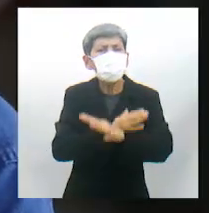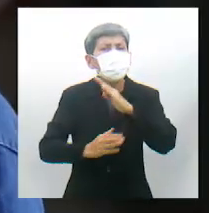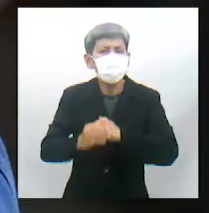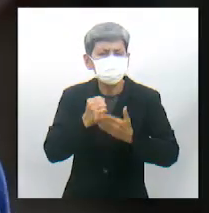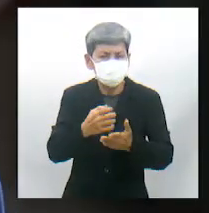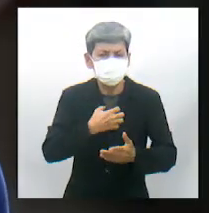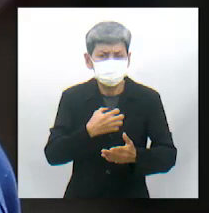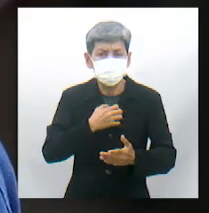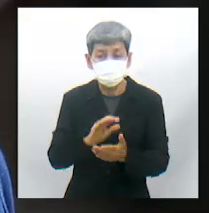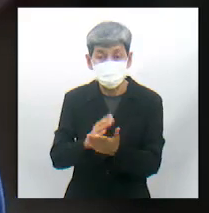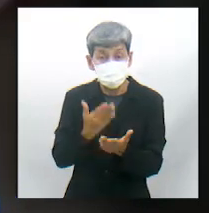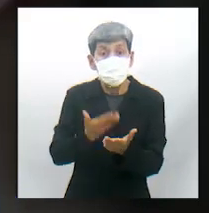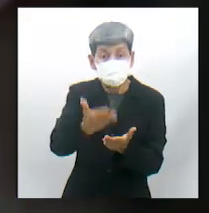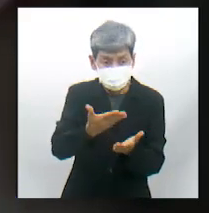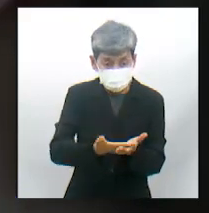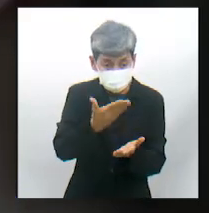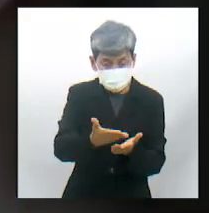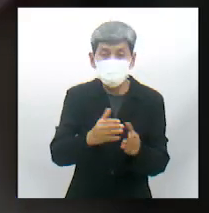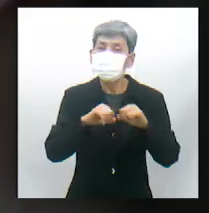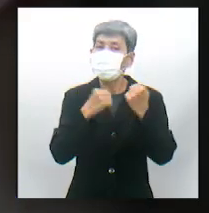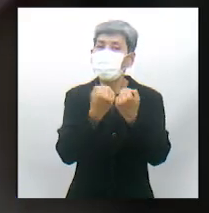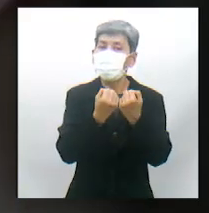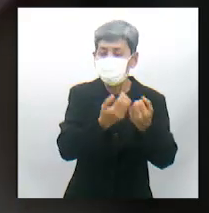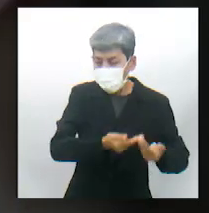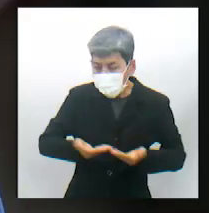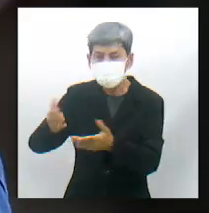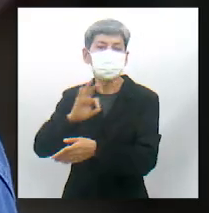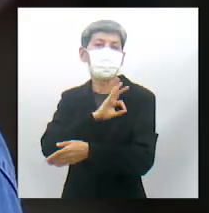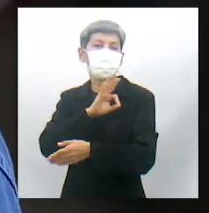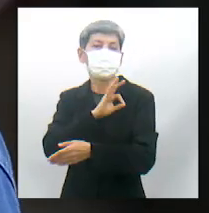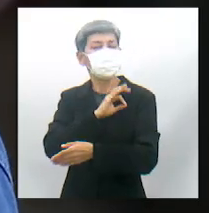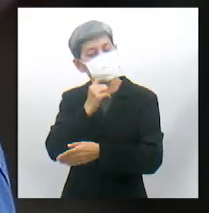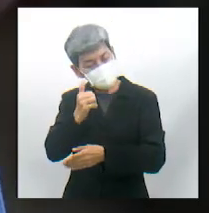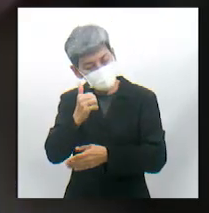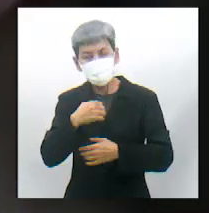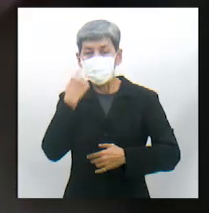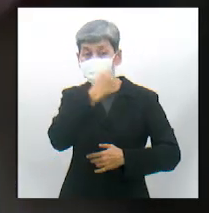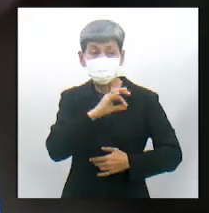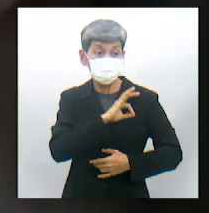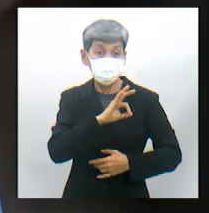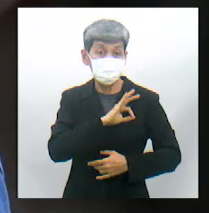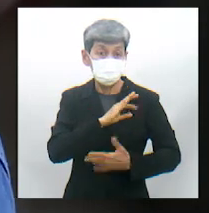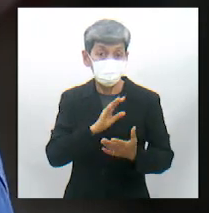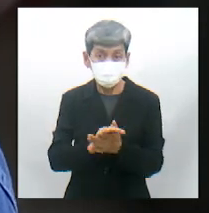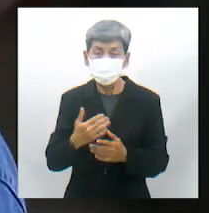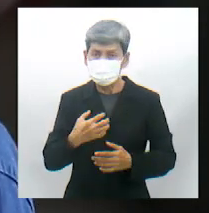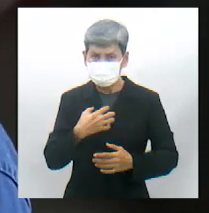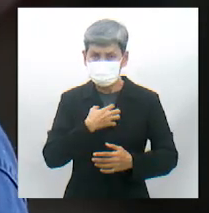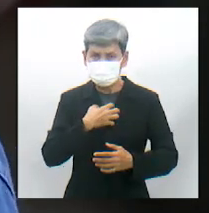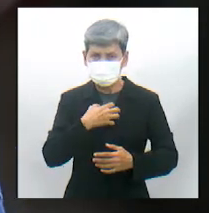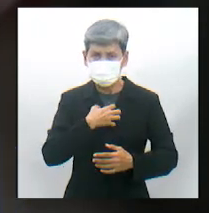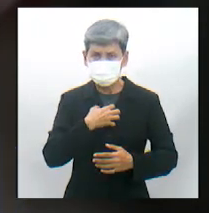ะครับเขาจะมาซื้อมาให้สมาคมเอาไว้คอยแจกสมาชิกหรือใครไม่เป็นสมาชิกก็ได้แล้วต้องการร